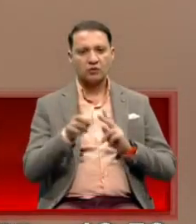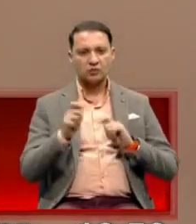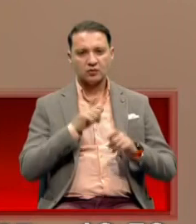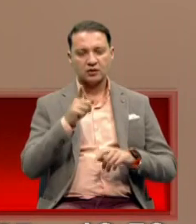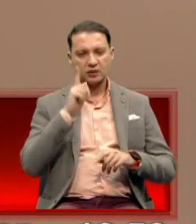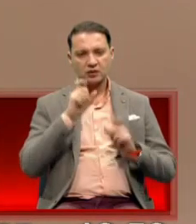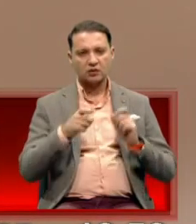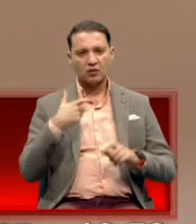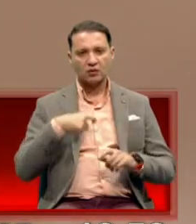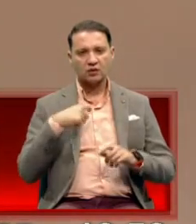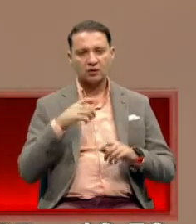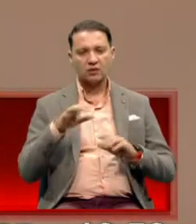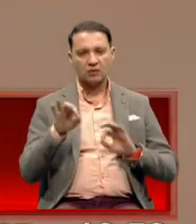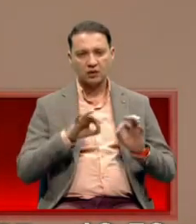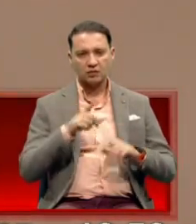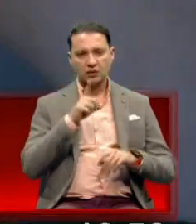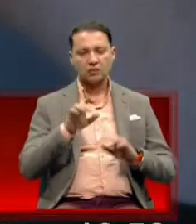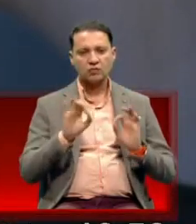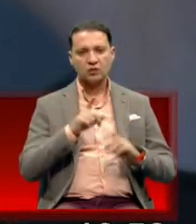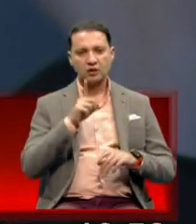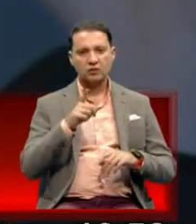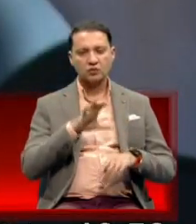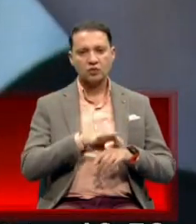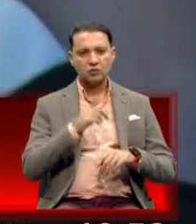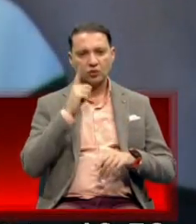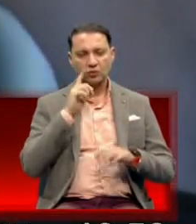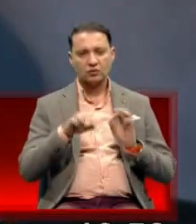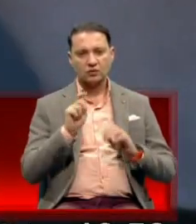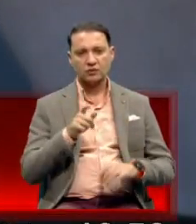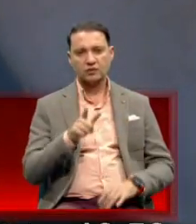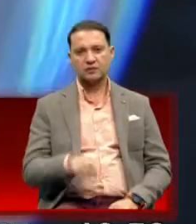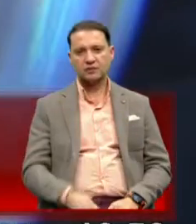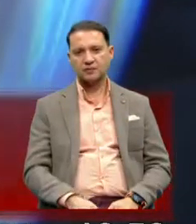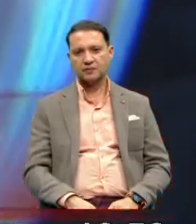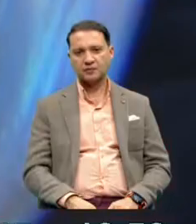kullanımı kişiye özel ayarlanmalı ve mutlaka hekim kontrolünde